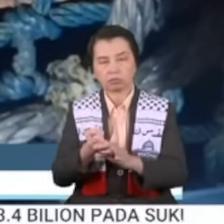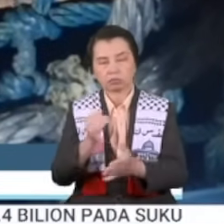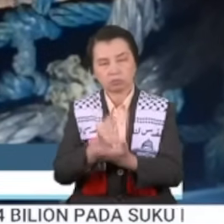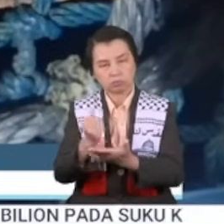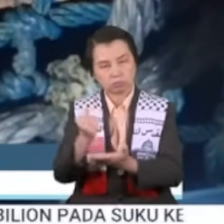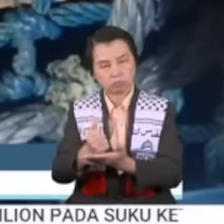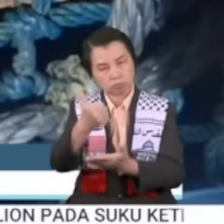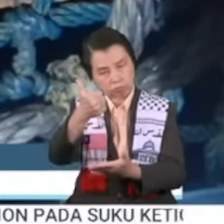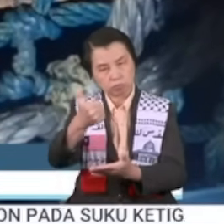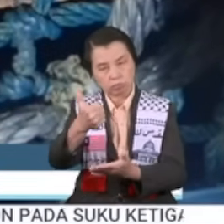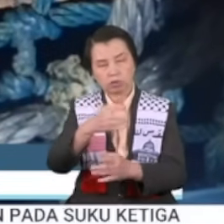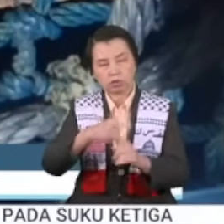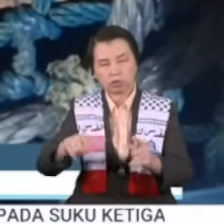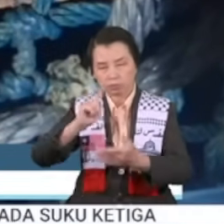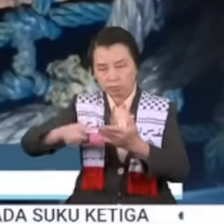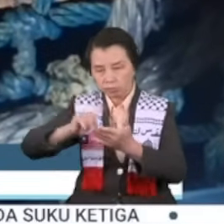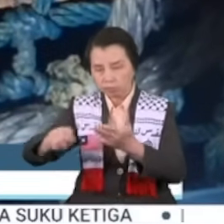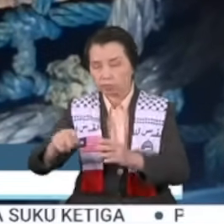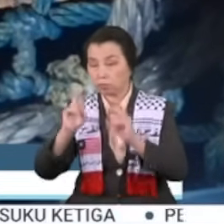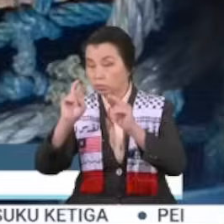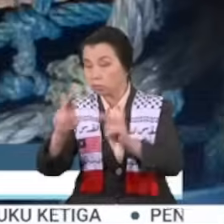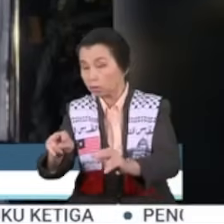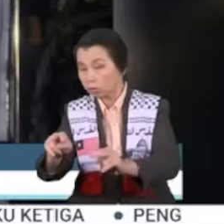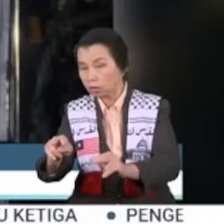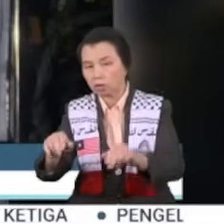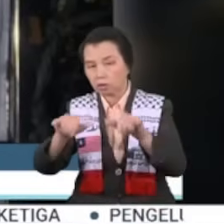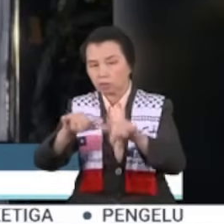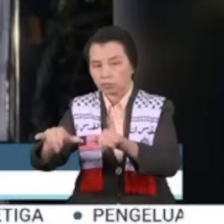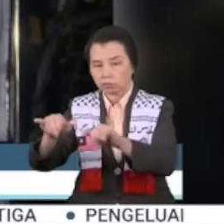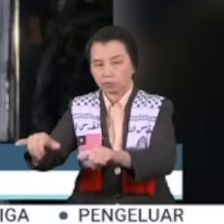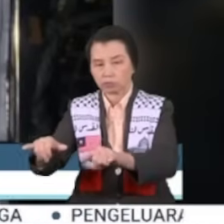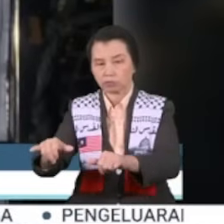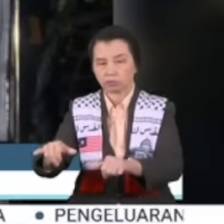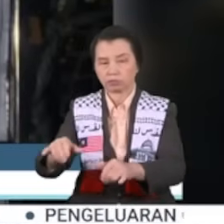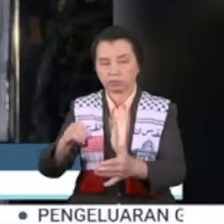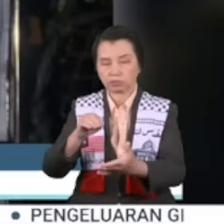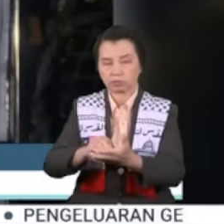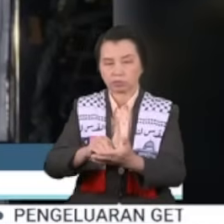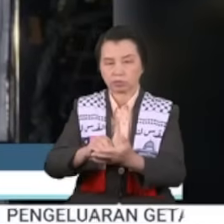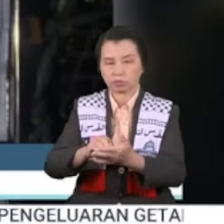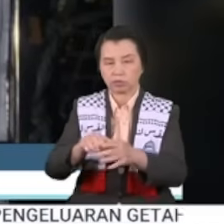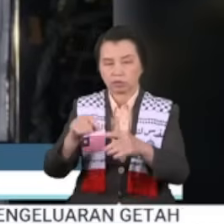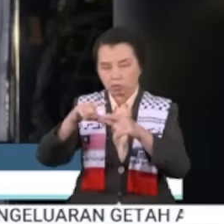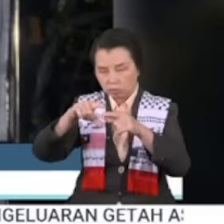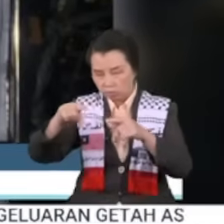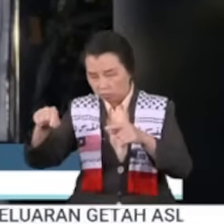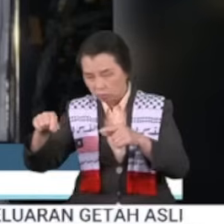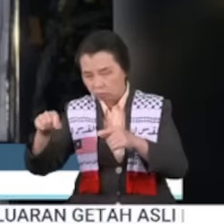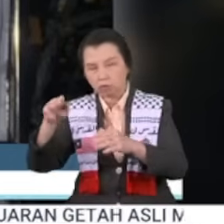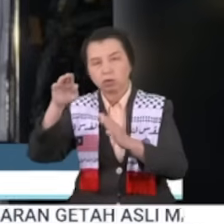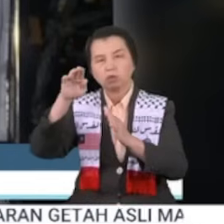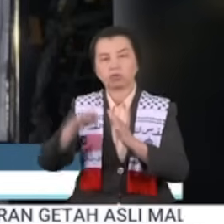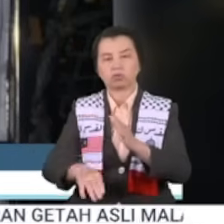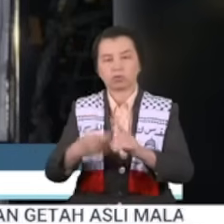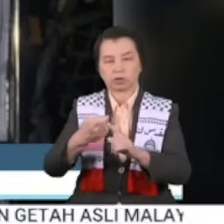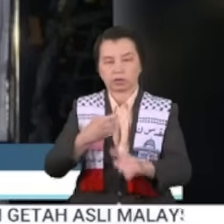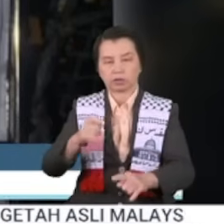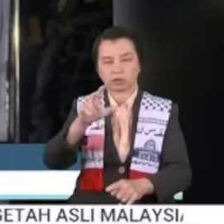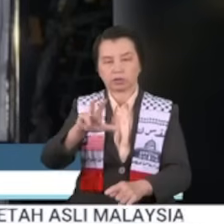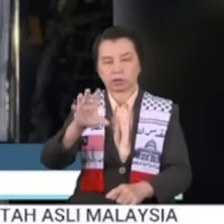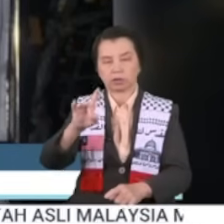yang sah bagaimanapun pemeriksaan lanjut mendapati saiz mata Pukat di bahagian keroncong yang digunakan kurang daripada